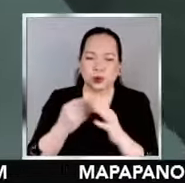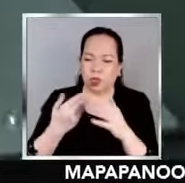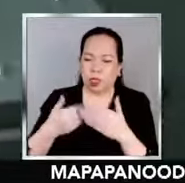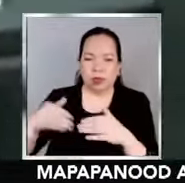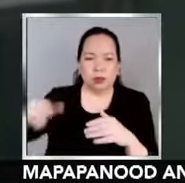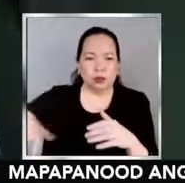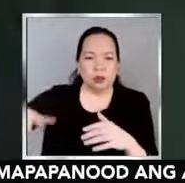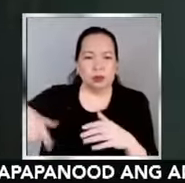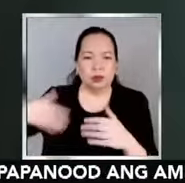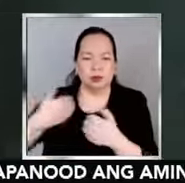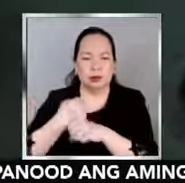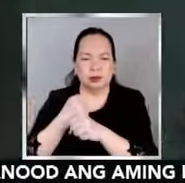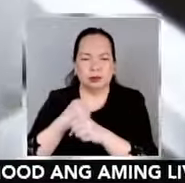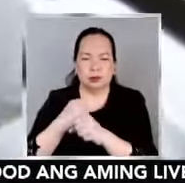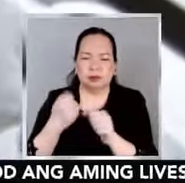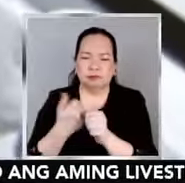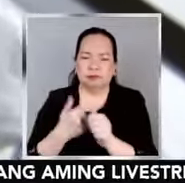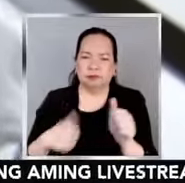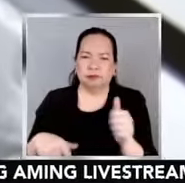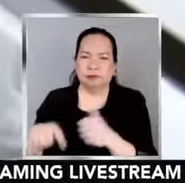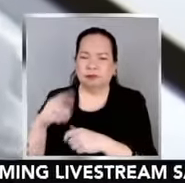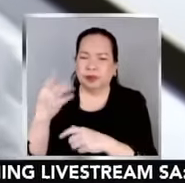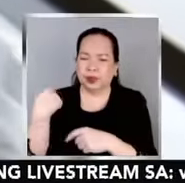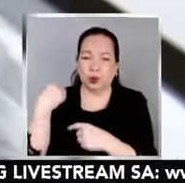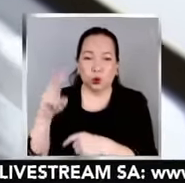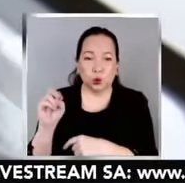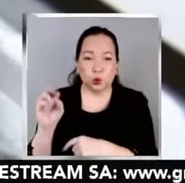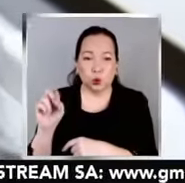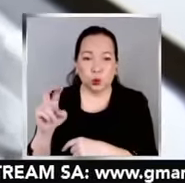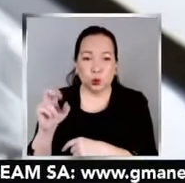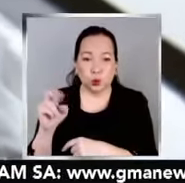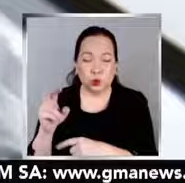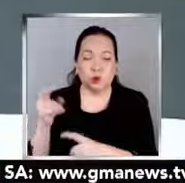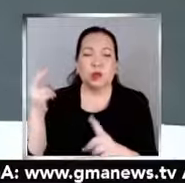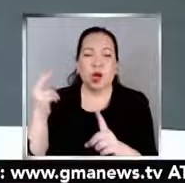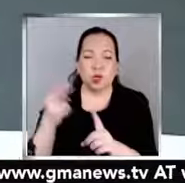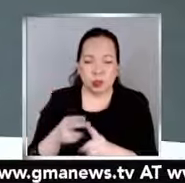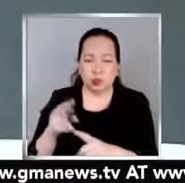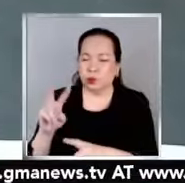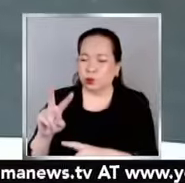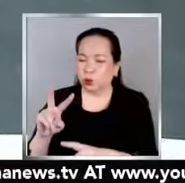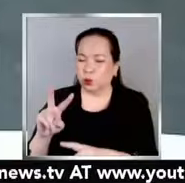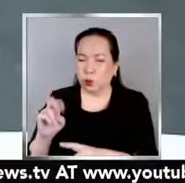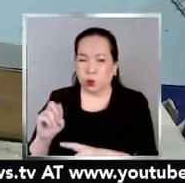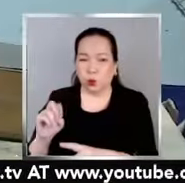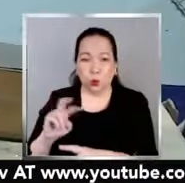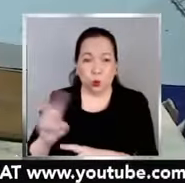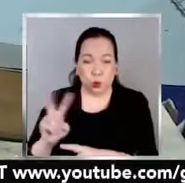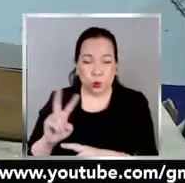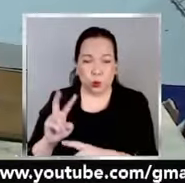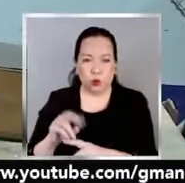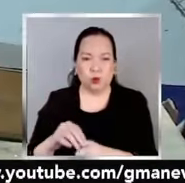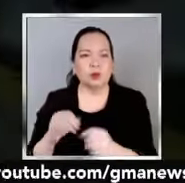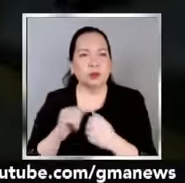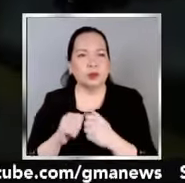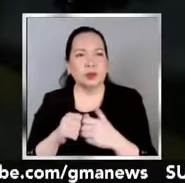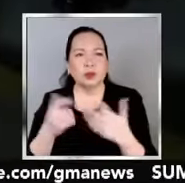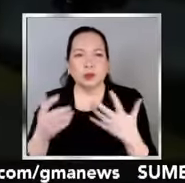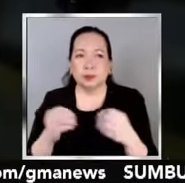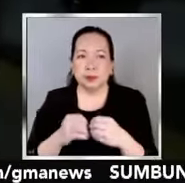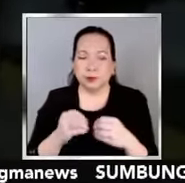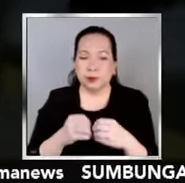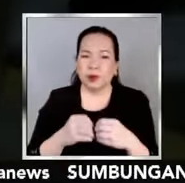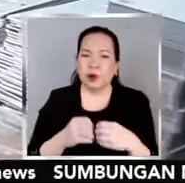vehicle simula noong taong 2012 hanggang unang bahagi ng 2022. Posibleng lalo pang tumagal ang paghihintay para